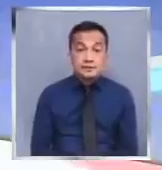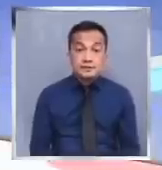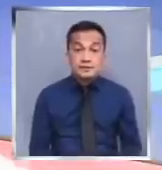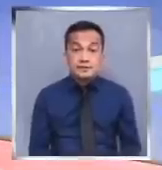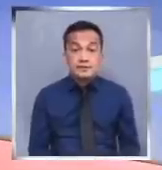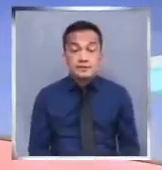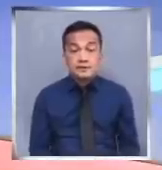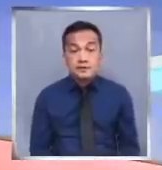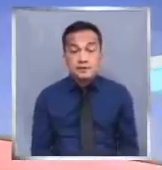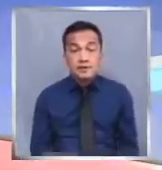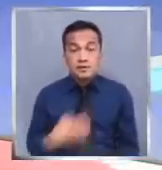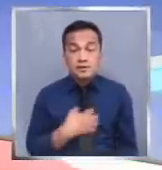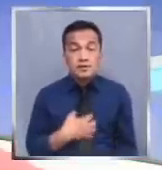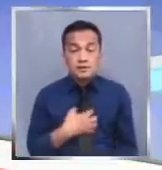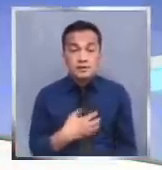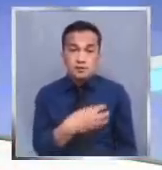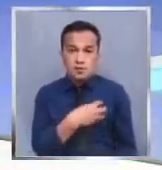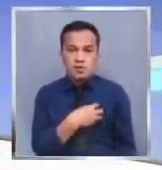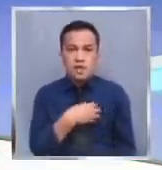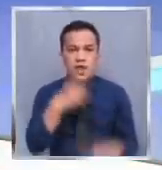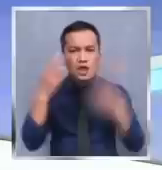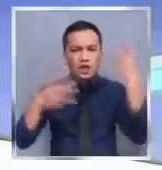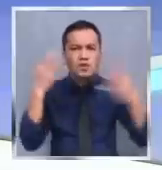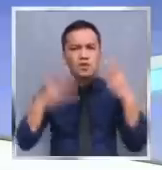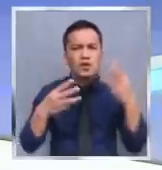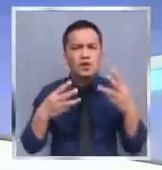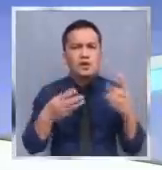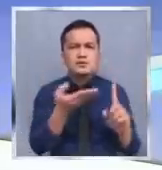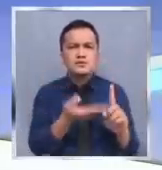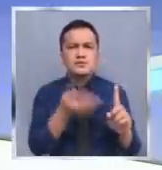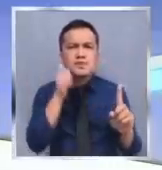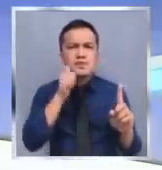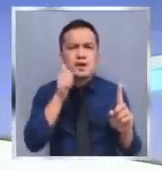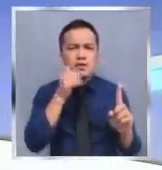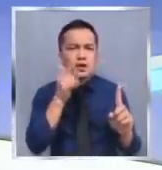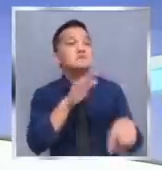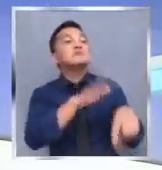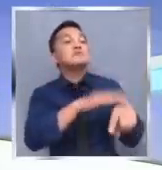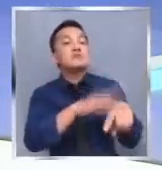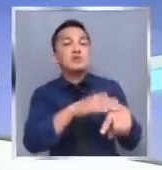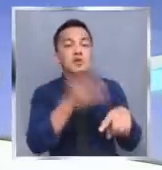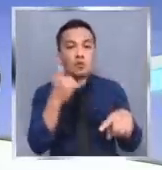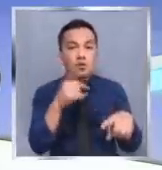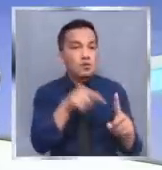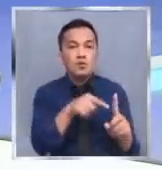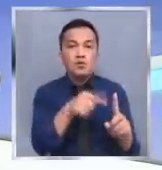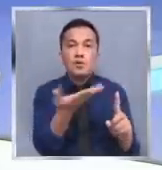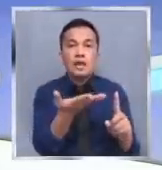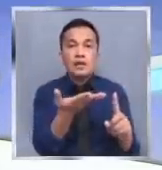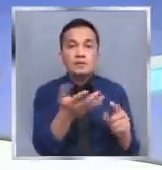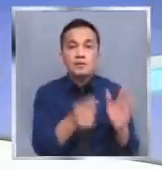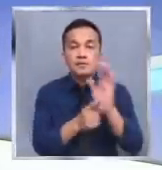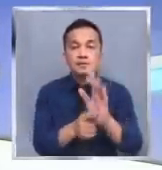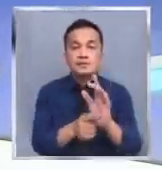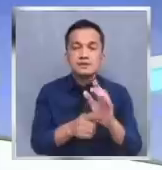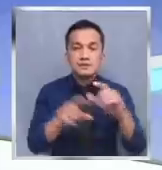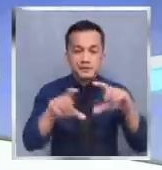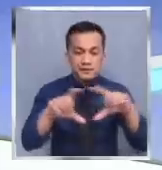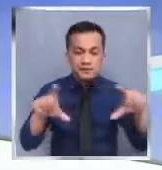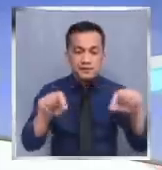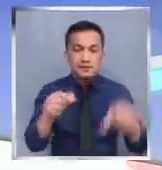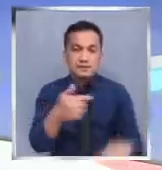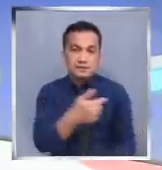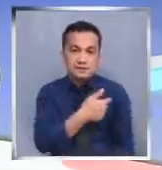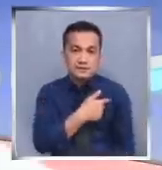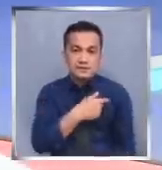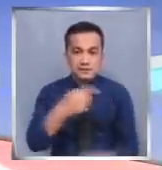Bumalag sa mga pulis at nag-amok ang isang babae matapos sitahin dahil walang maipakitang vaccination card sa isang checkpoint